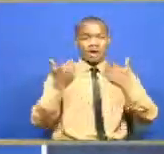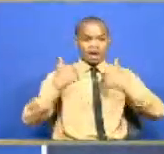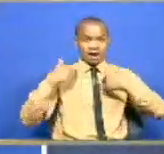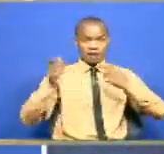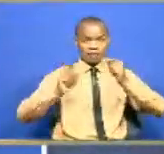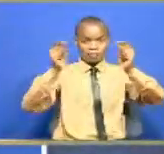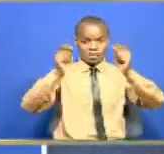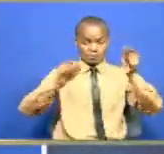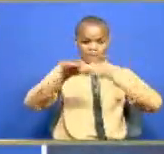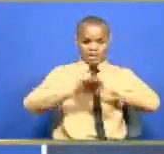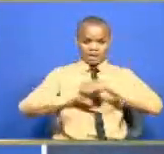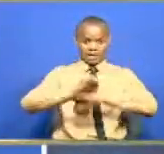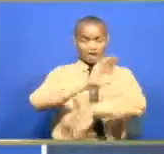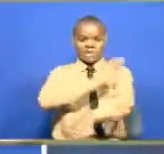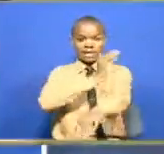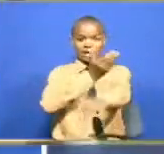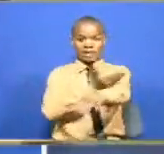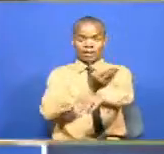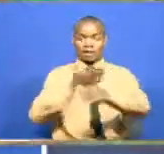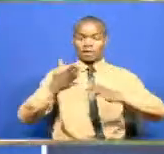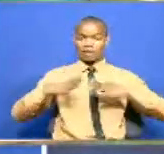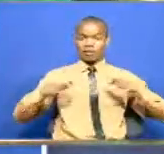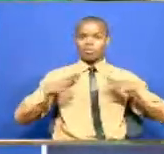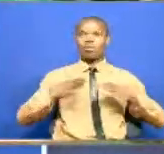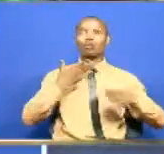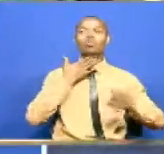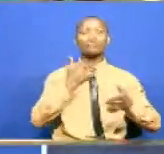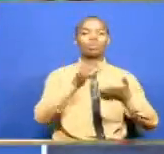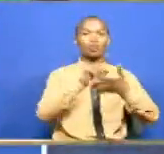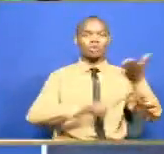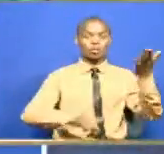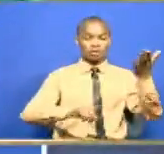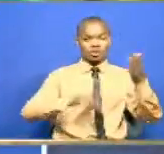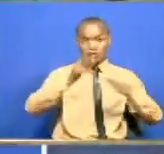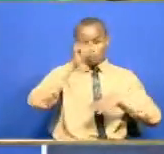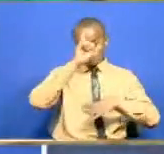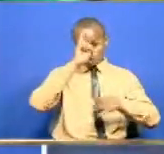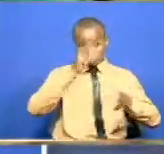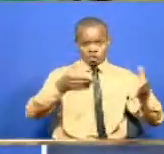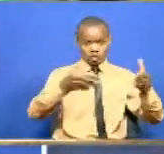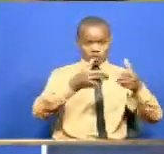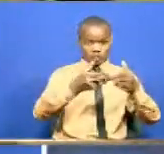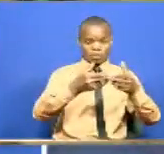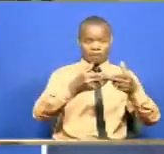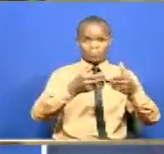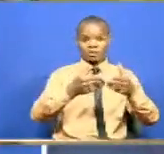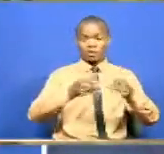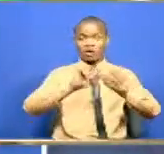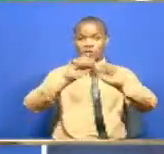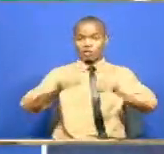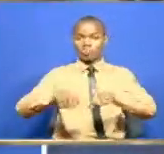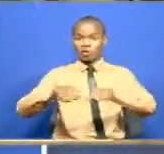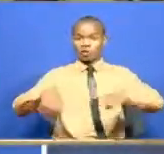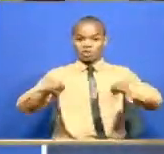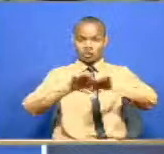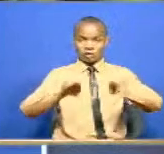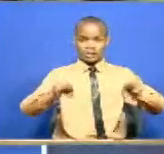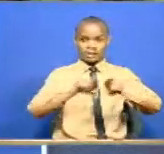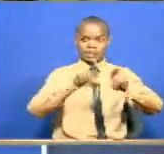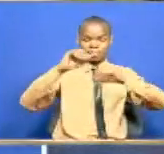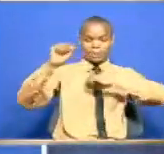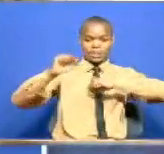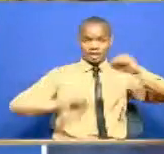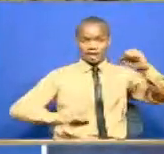Nigeria kuhusu wananchi wakitaka kitengo maalum cha polisi cha kukabiliana na uhalifu kivunjwe. Aidha, jeshi la